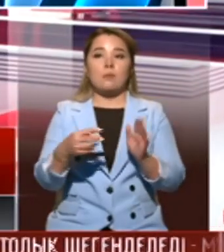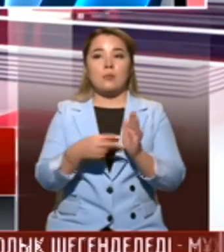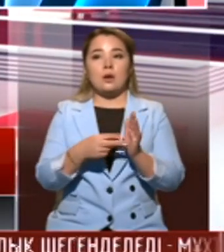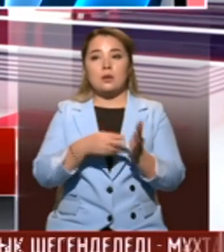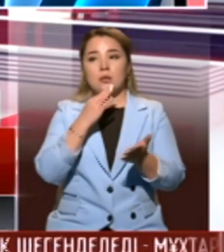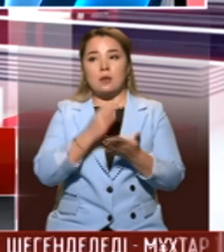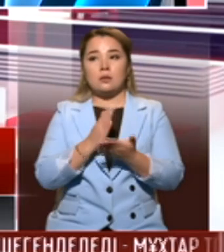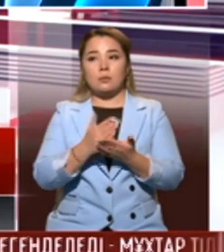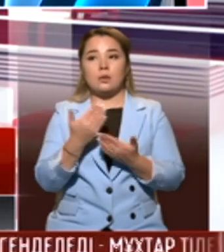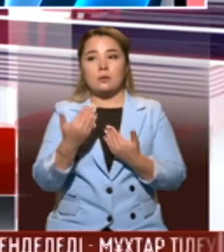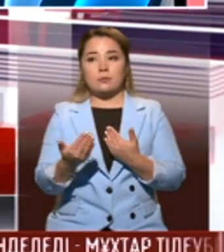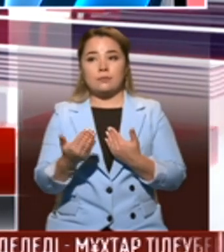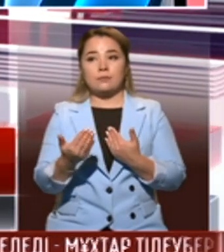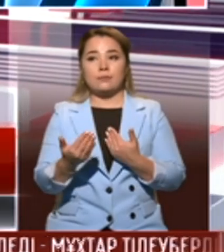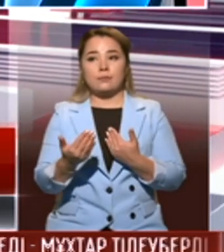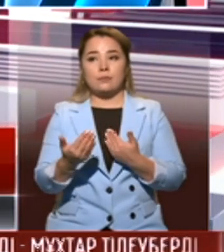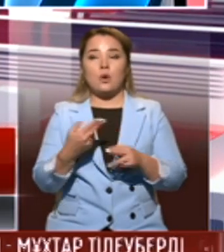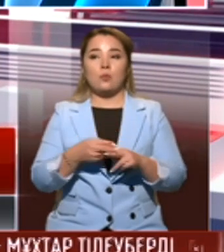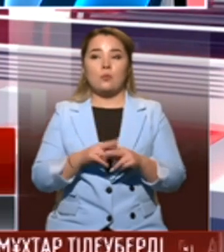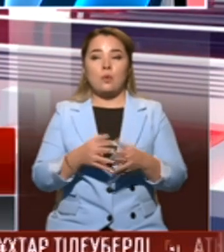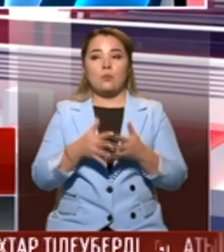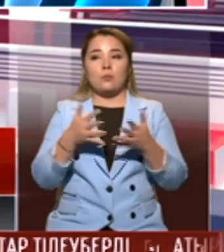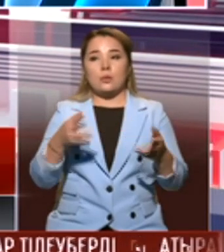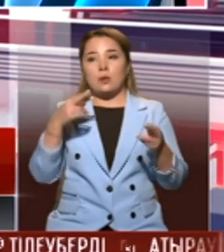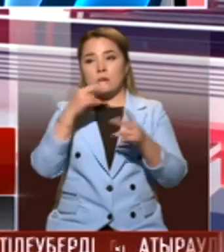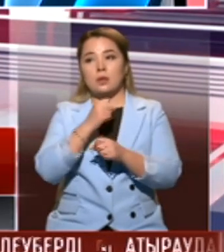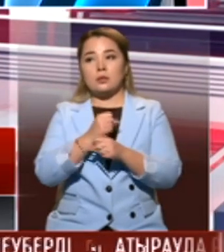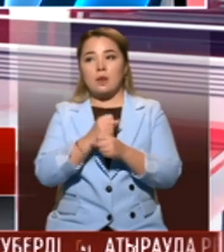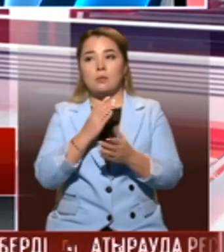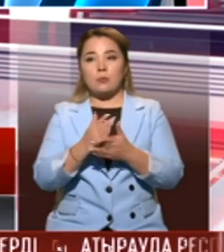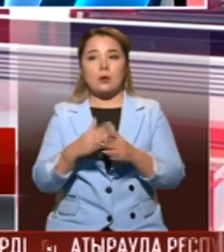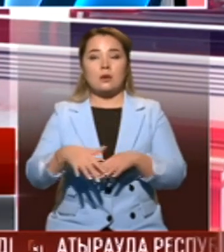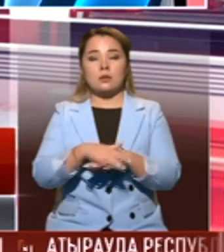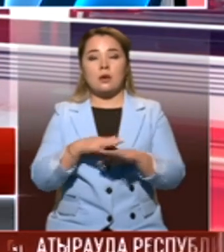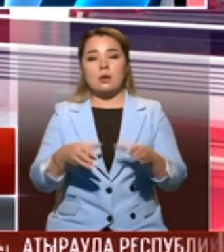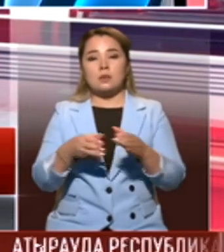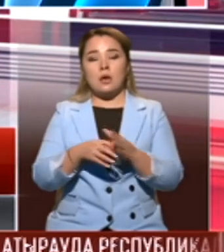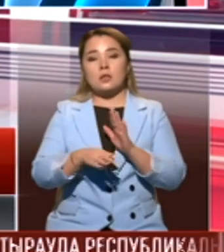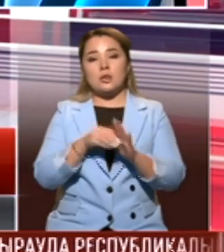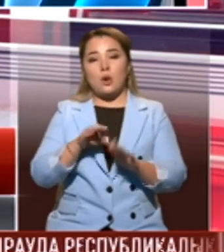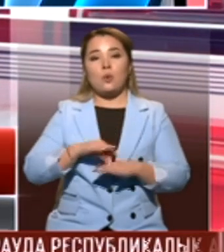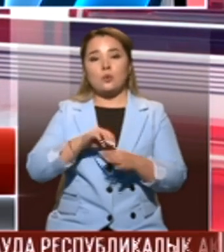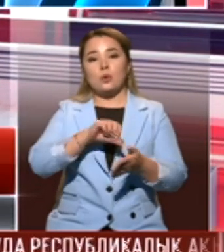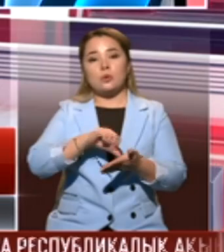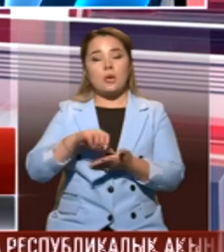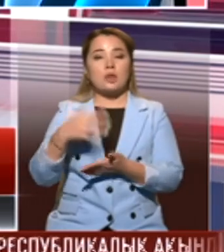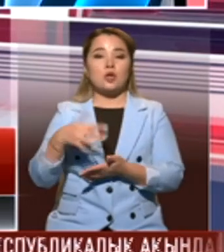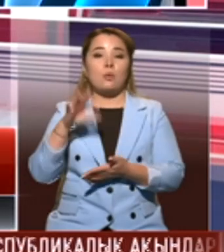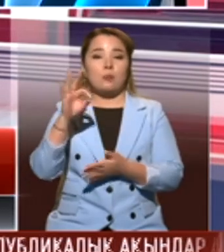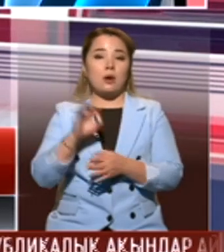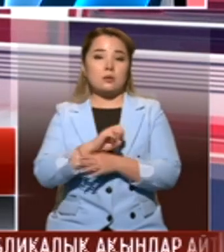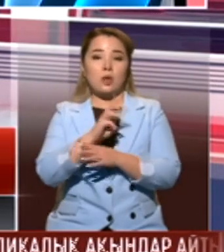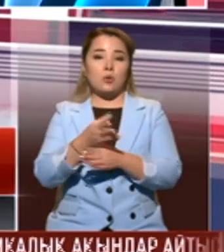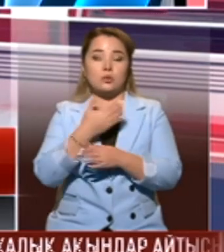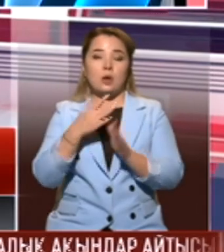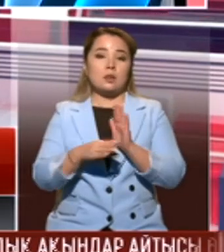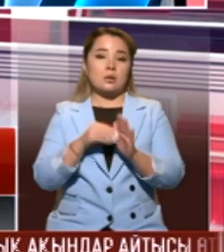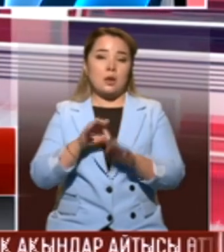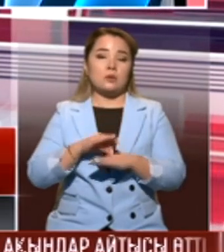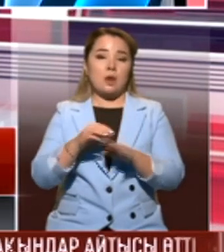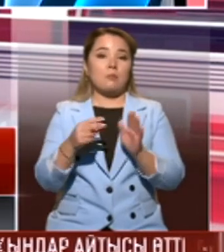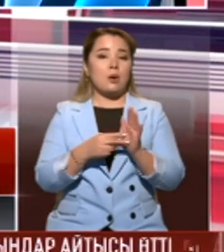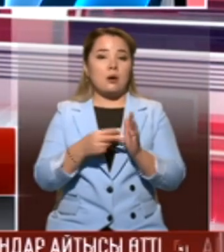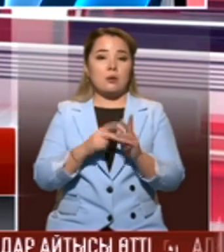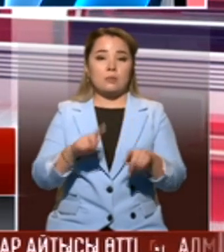салады. Бұл үлкен қателік. Бақылаушылар ел аумағындағы сайлау учаскелерінің 50% қамтымай сайлауға баға бере алмайды